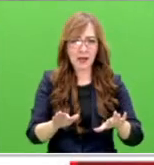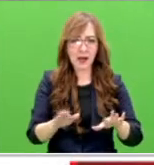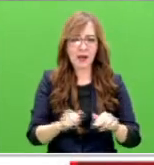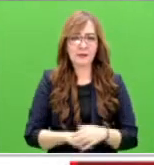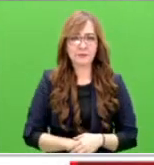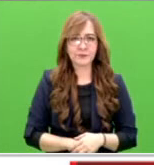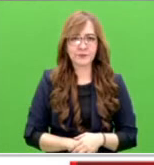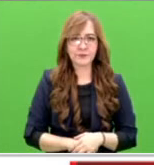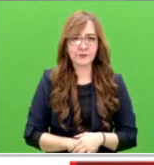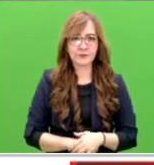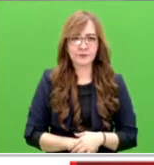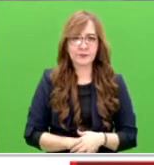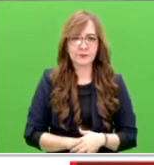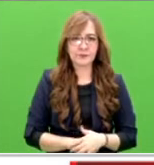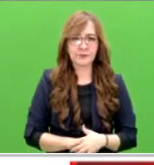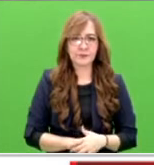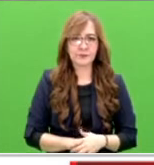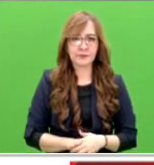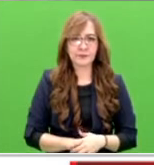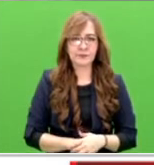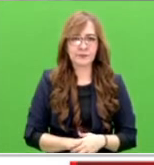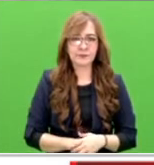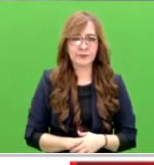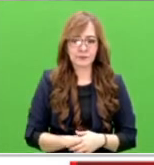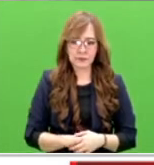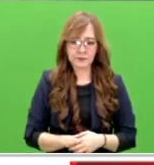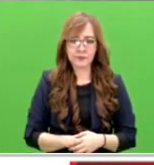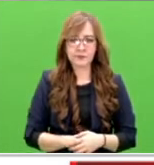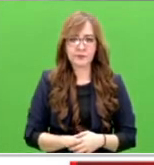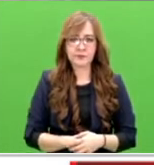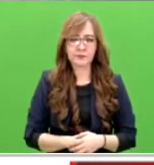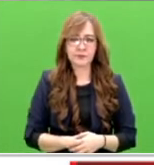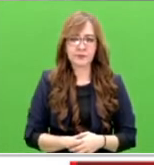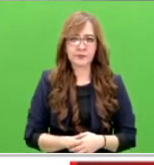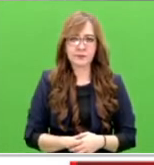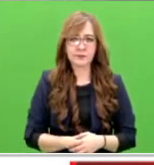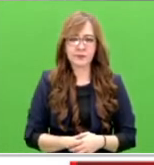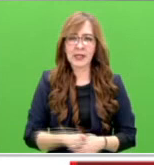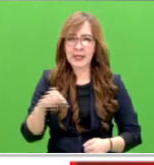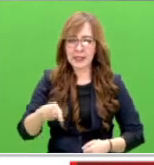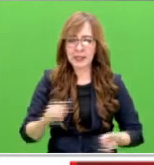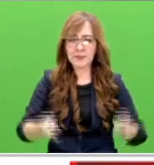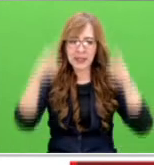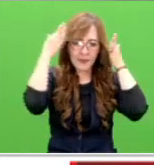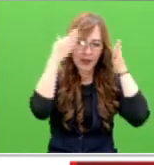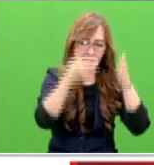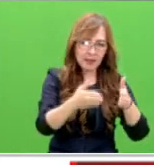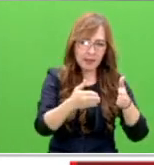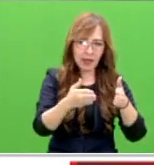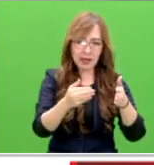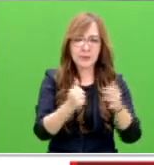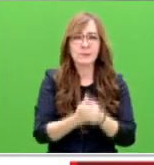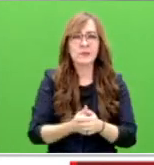gitu, Taris. Dan hal ini yang kita lihat bersama tadi di berita sebelumnya telah menjadi perhatian dari Gubernur Jawa Barat Ridwan Kamil